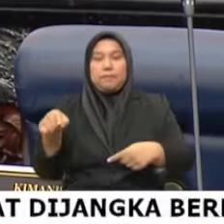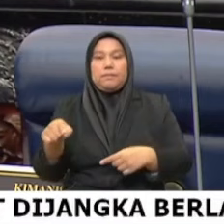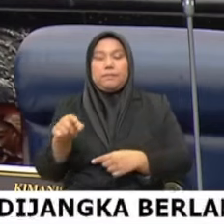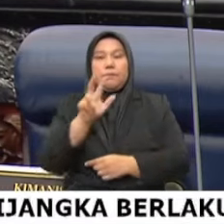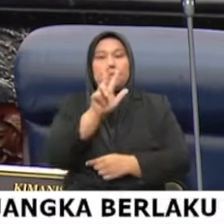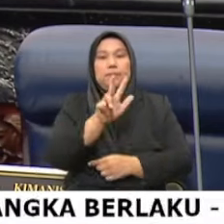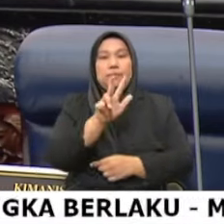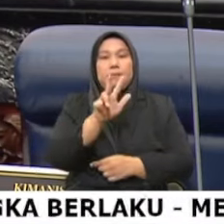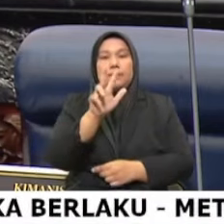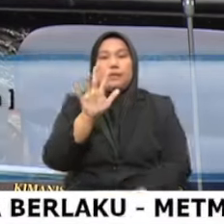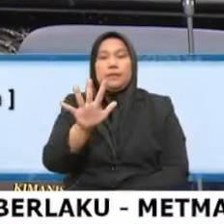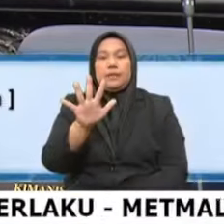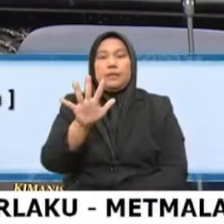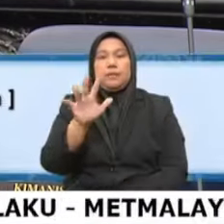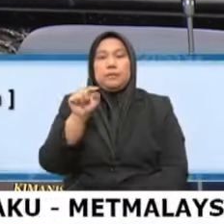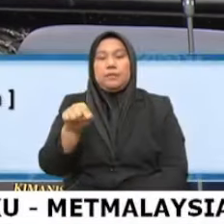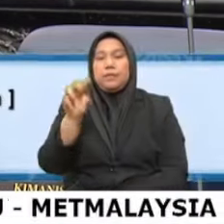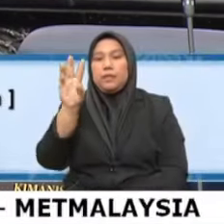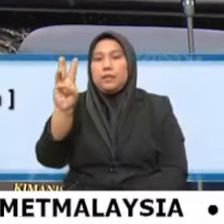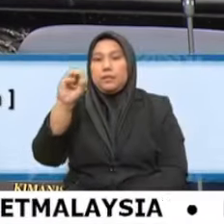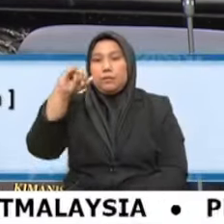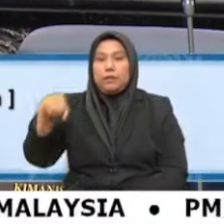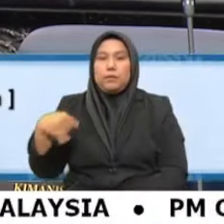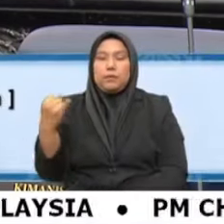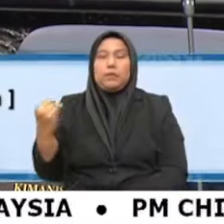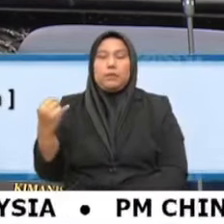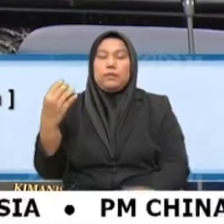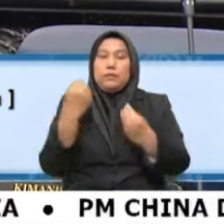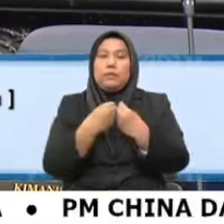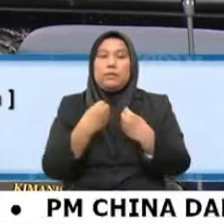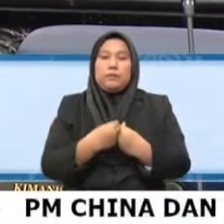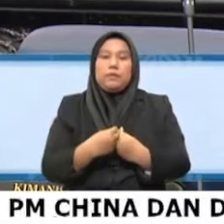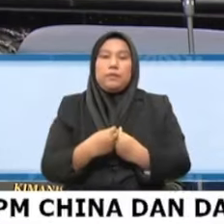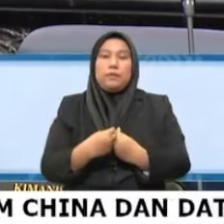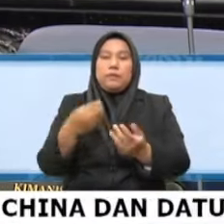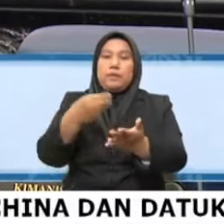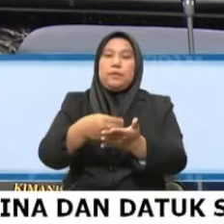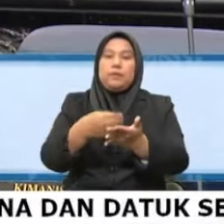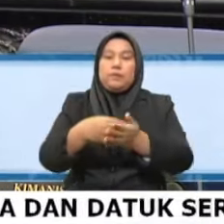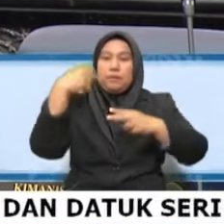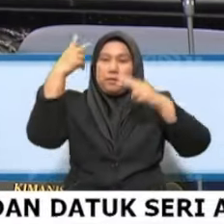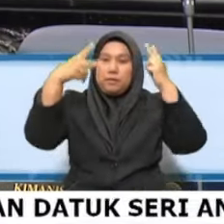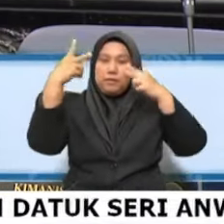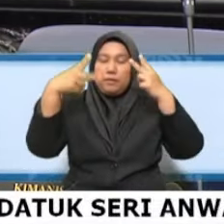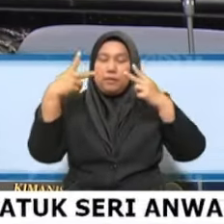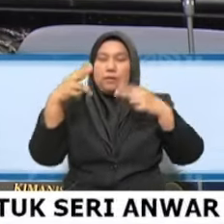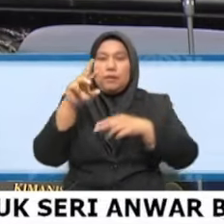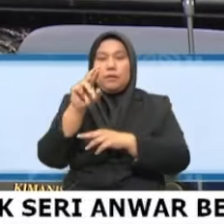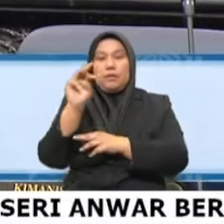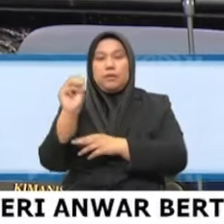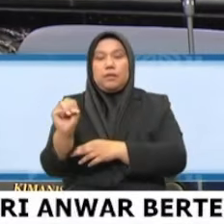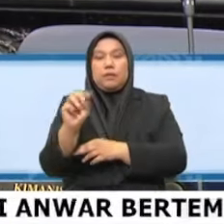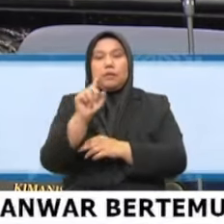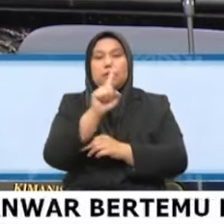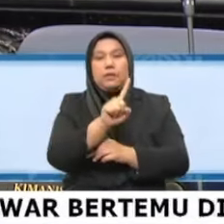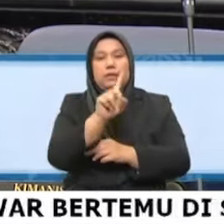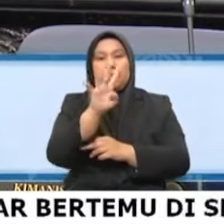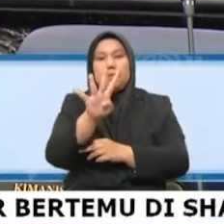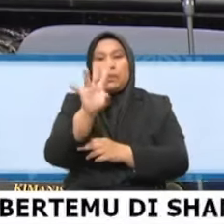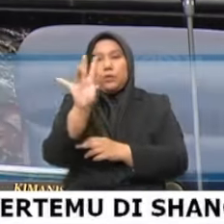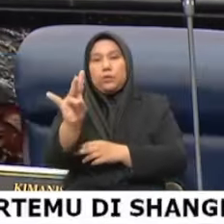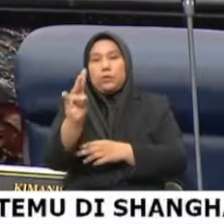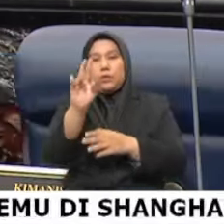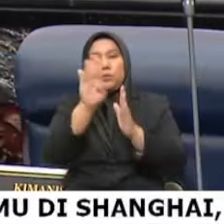seramai 35.6 juta orang dengan jumlah pendapatan pelancongan sebanyak ringgit Malaysia 147